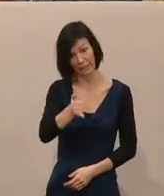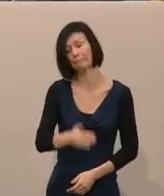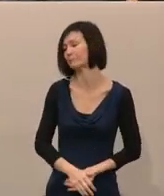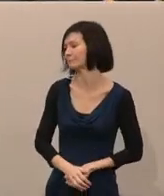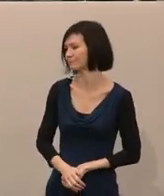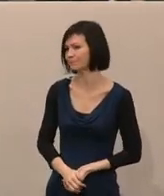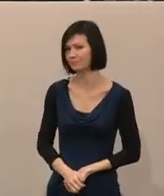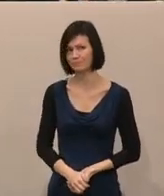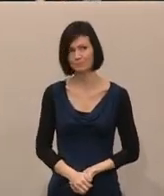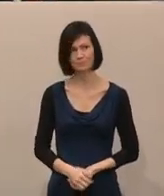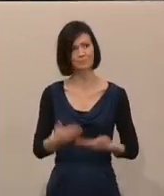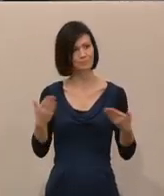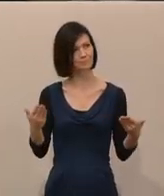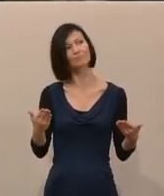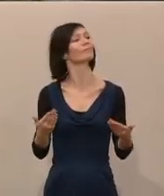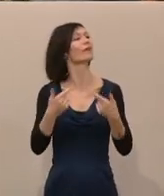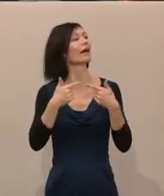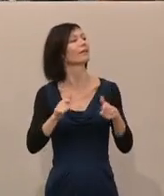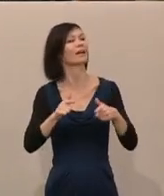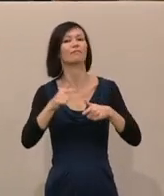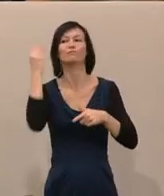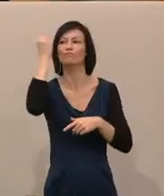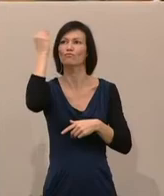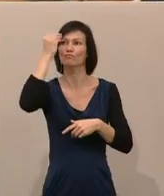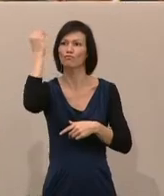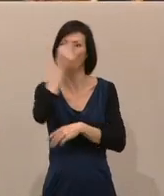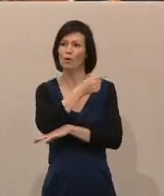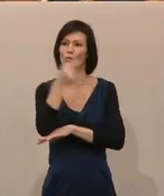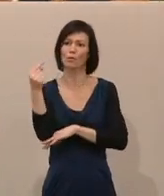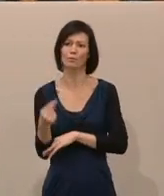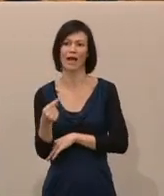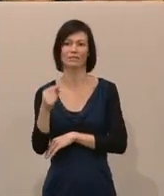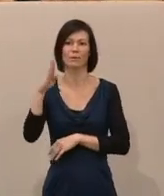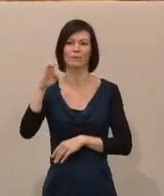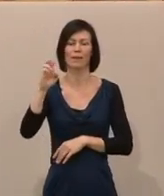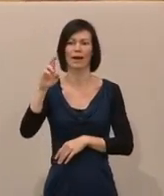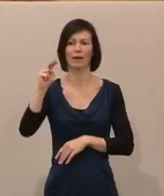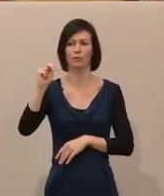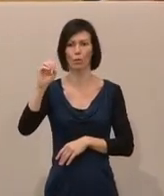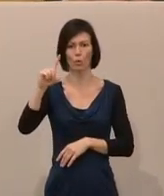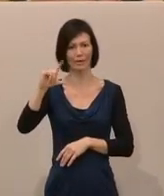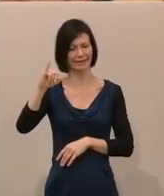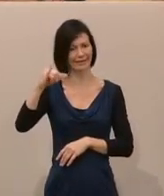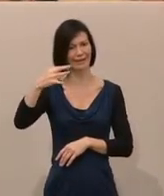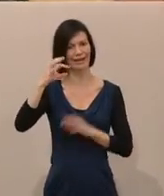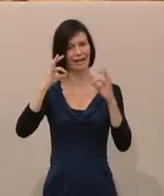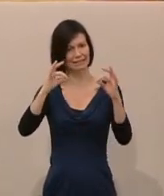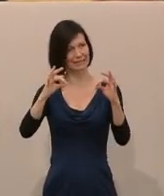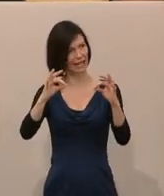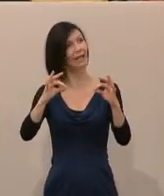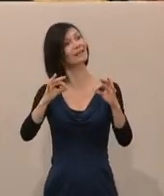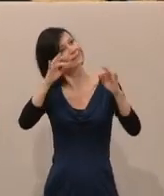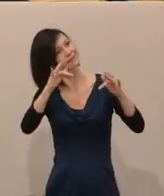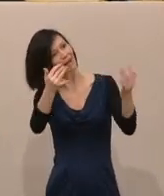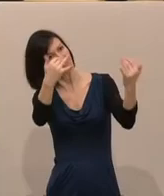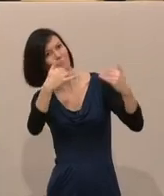Der Clubobmann der Liste Jetzt beklagt soziale Kälte. Die Reichen würden noch